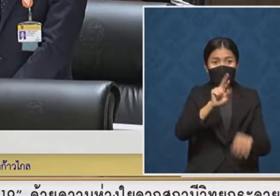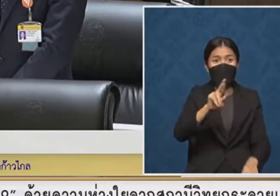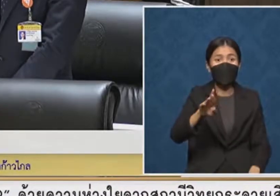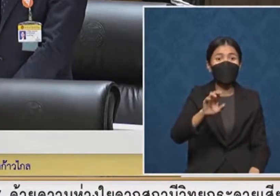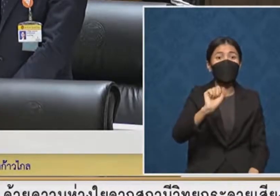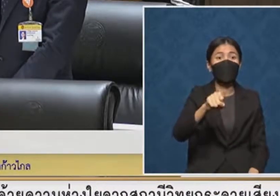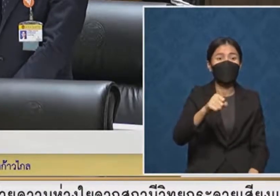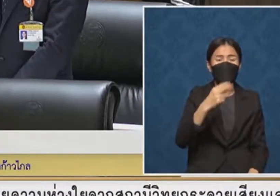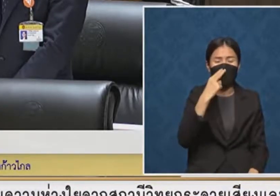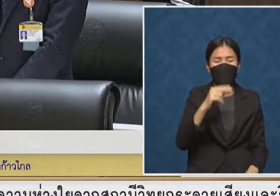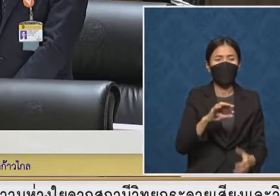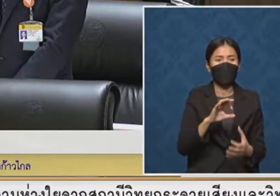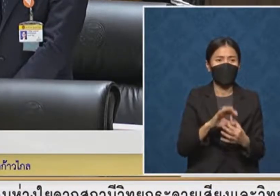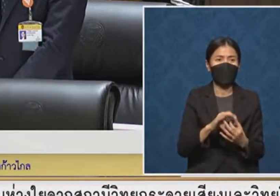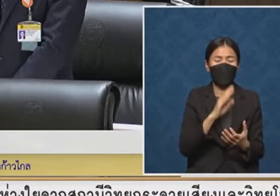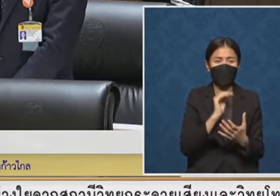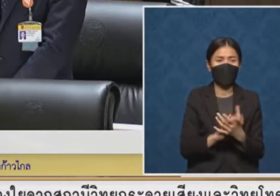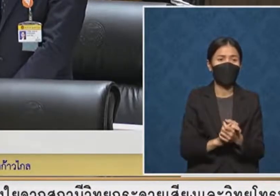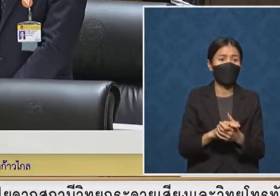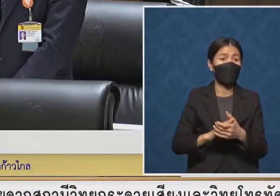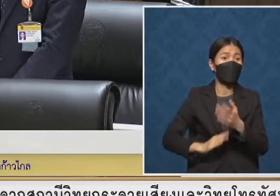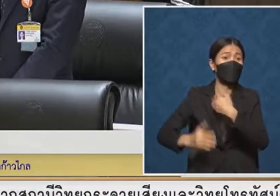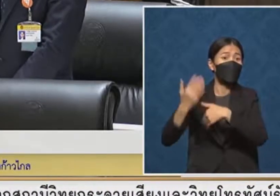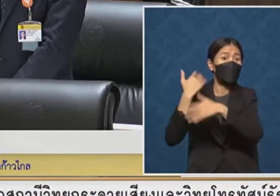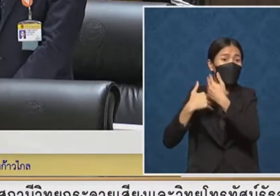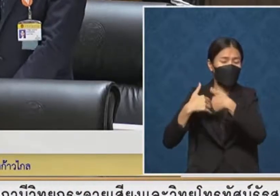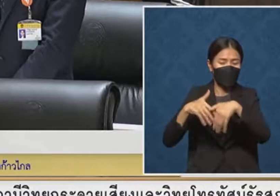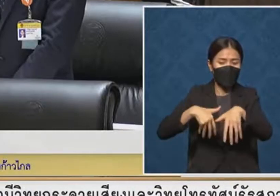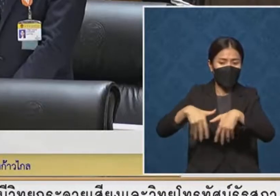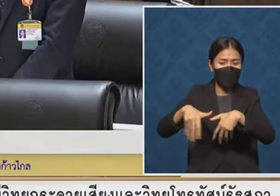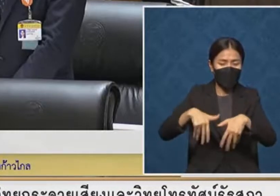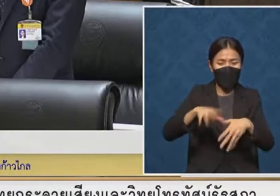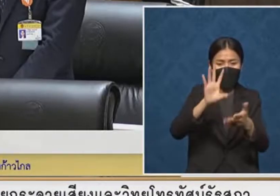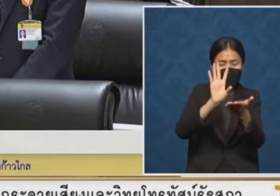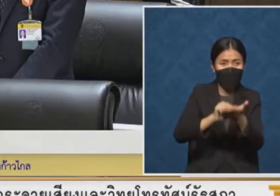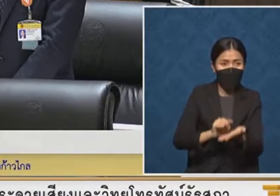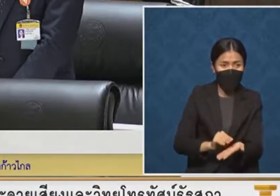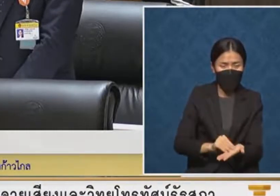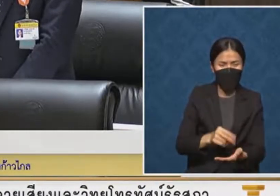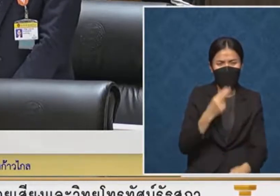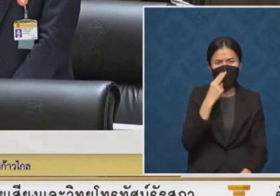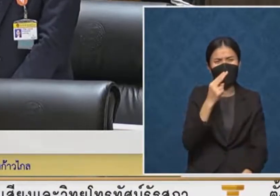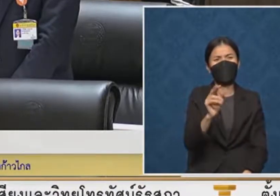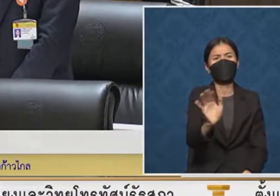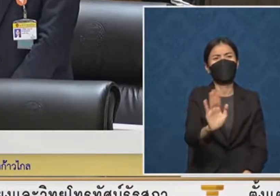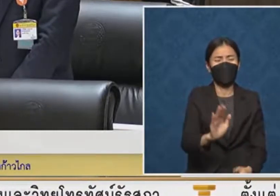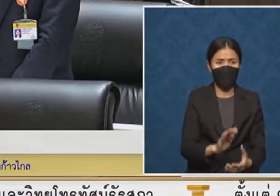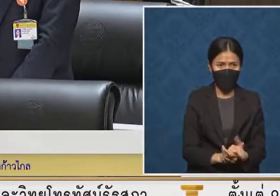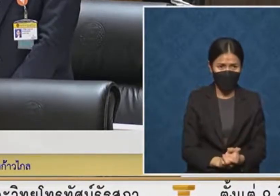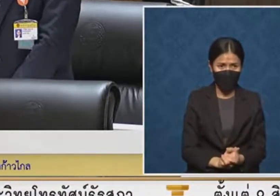มีป